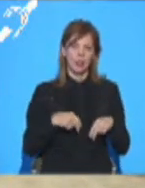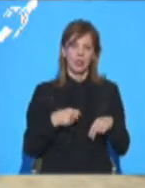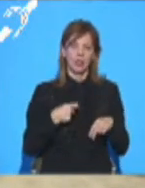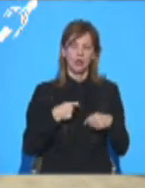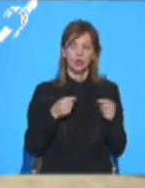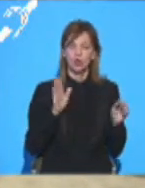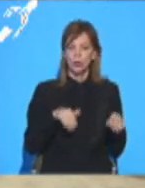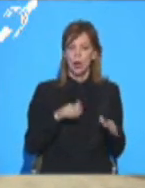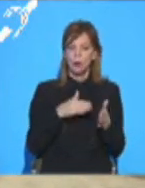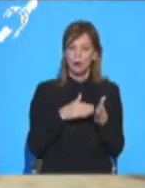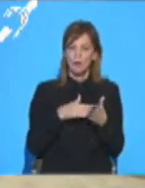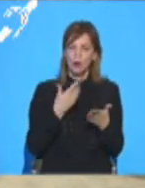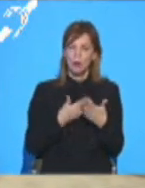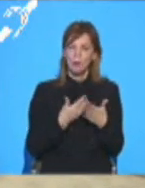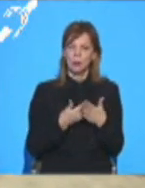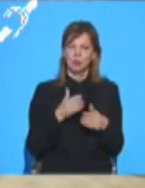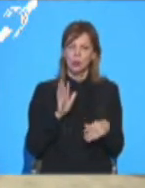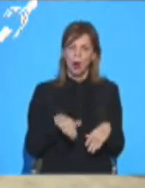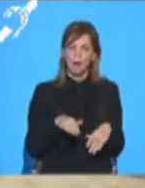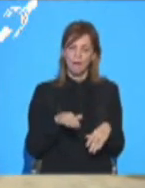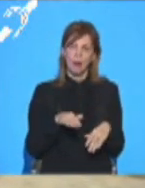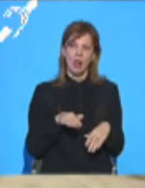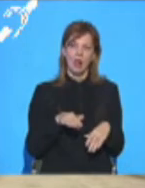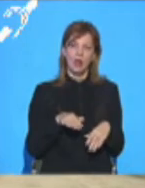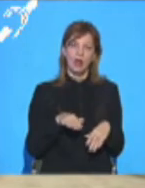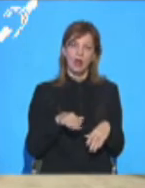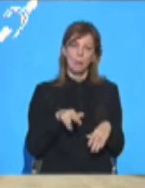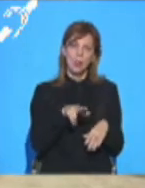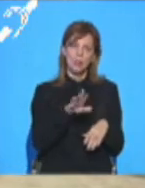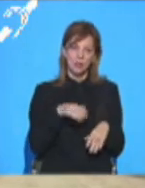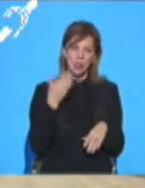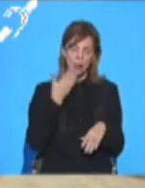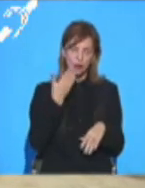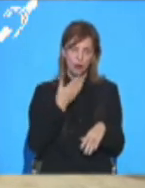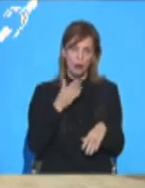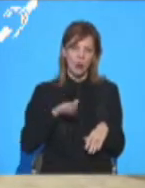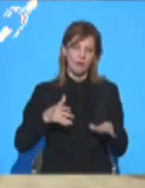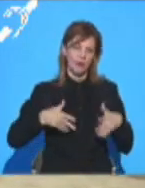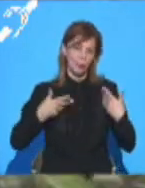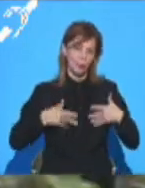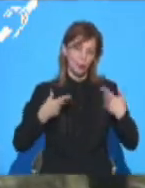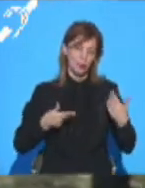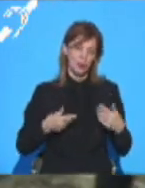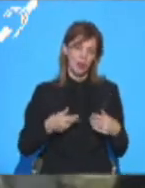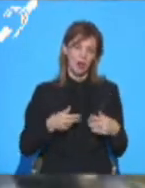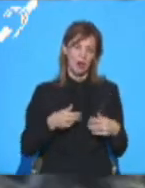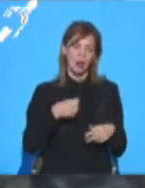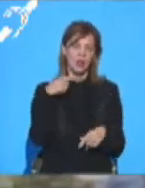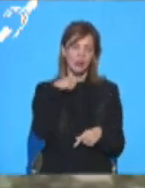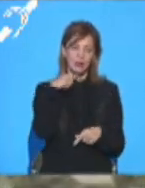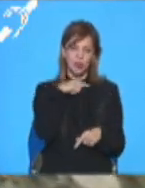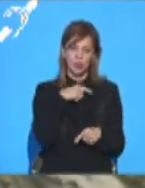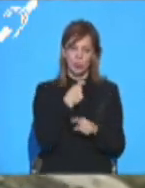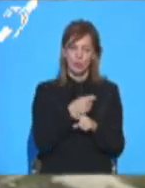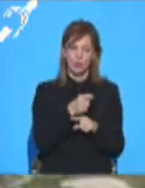ele nevoie pentru a avea acces la educație și pentru a avea bucuria sărbătorilor de iarnă. Pompierii au adus cadouri și la alte